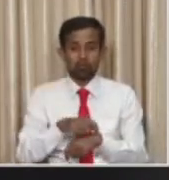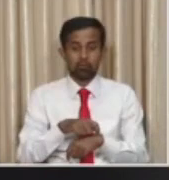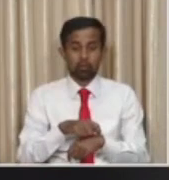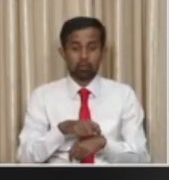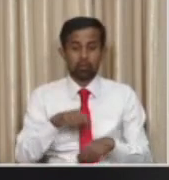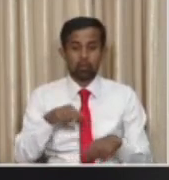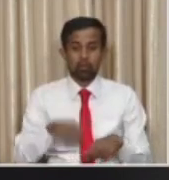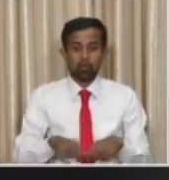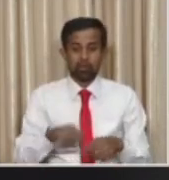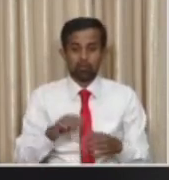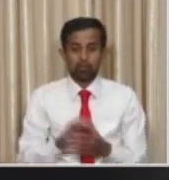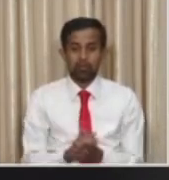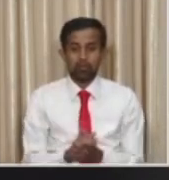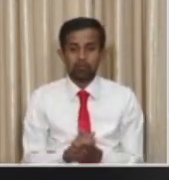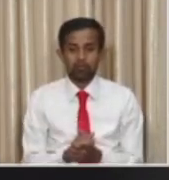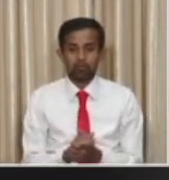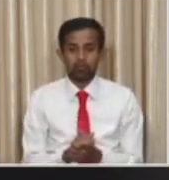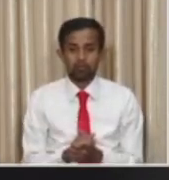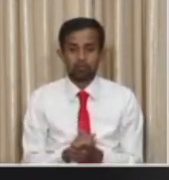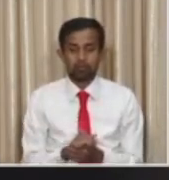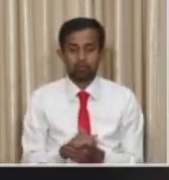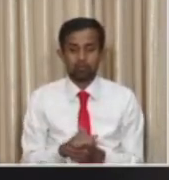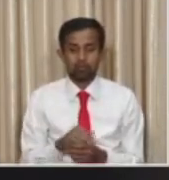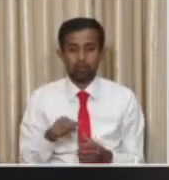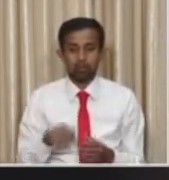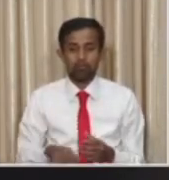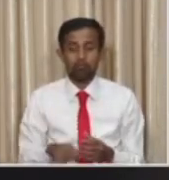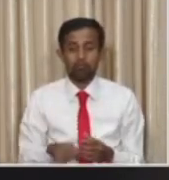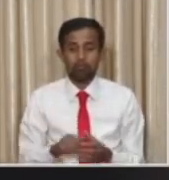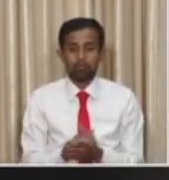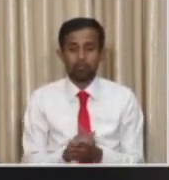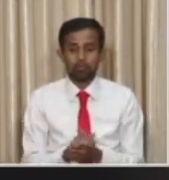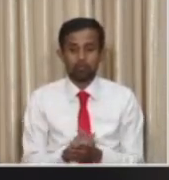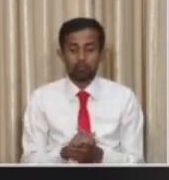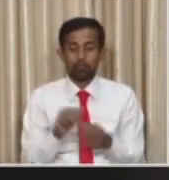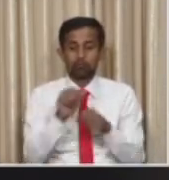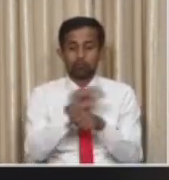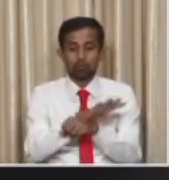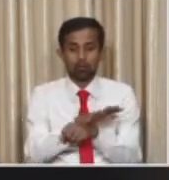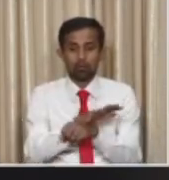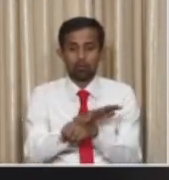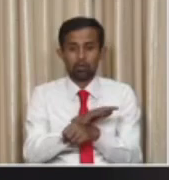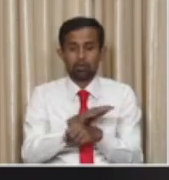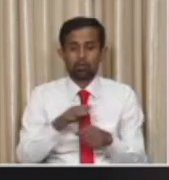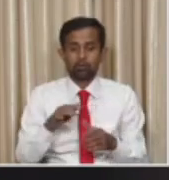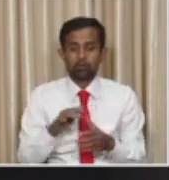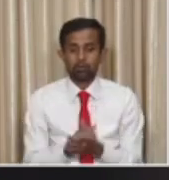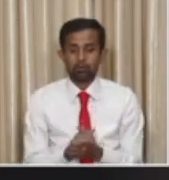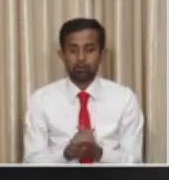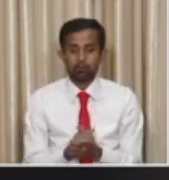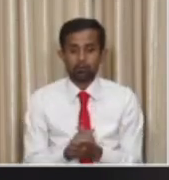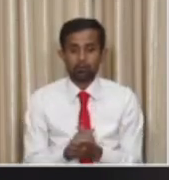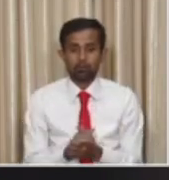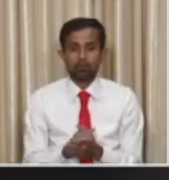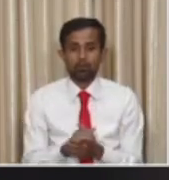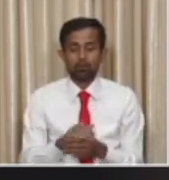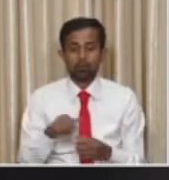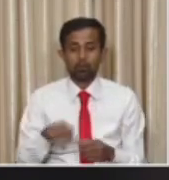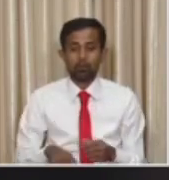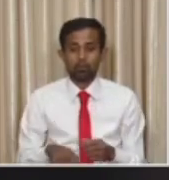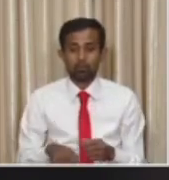විතර 2020-21 වගේ කාලවලදී කෝවිඩ් වසංගතයත් එක්කම සූම්